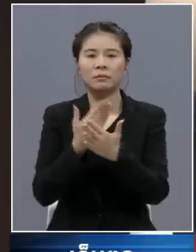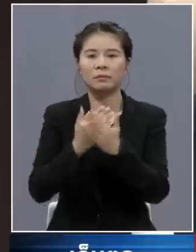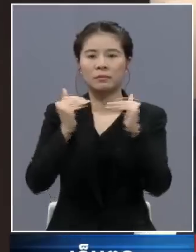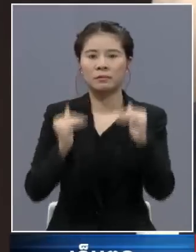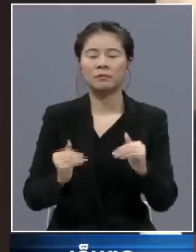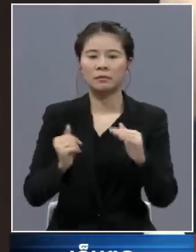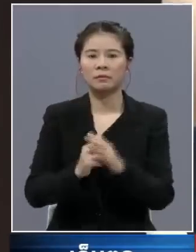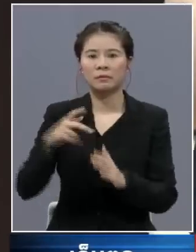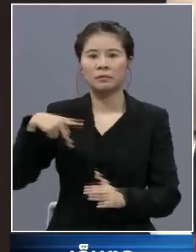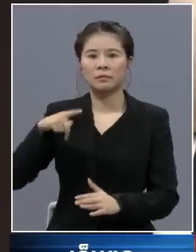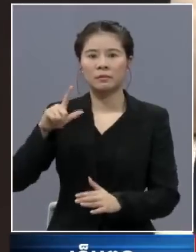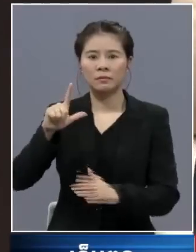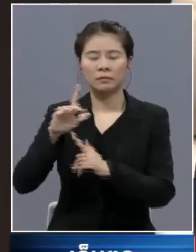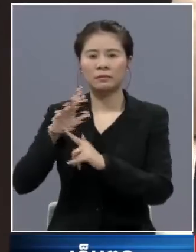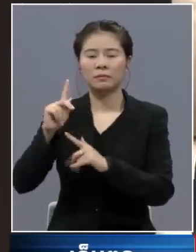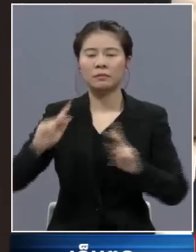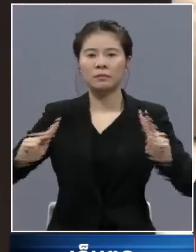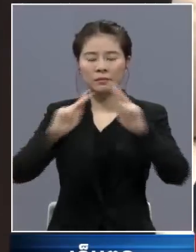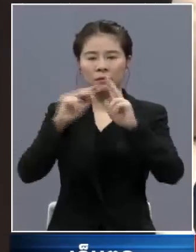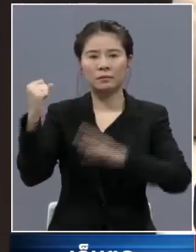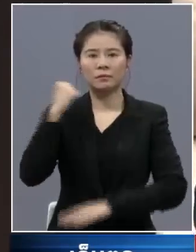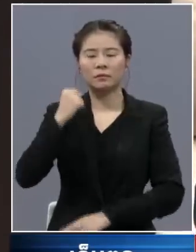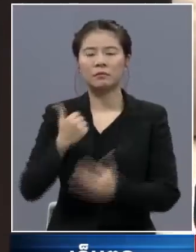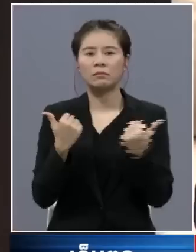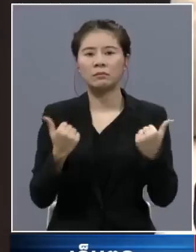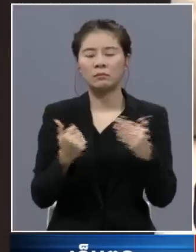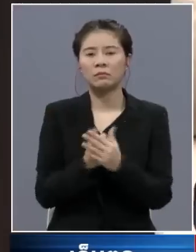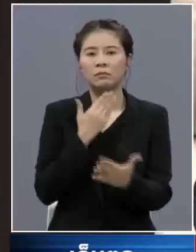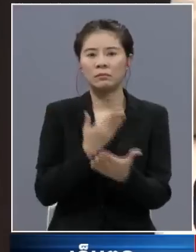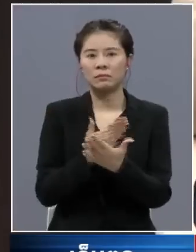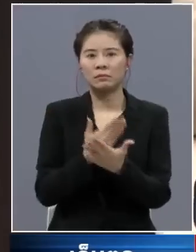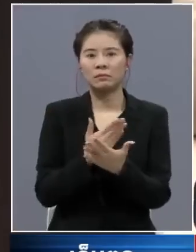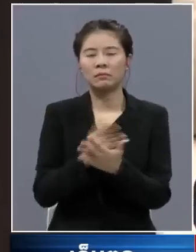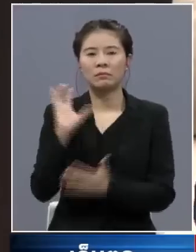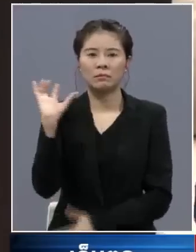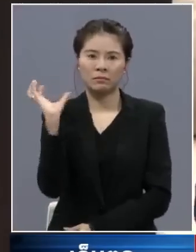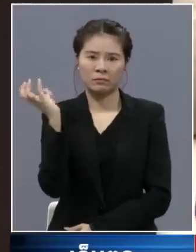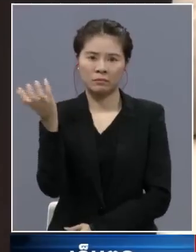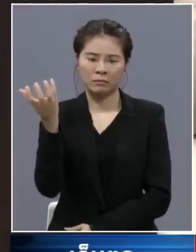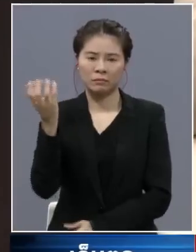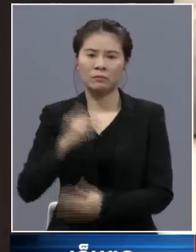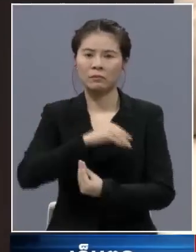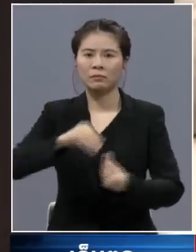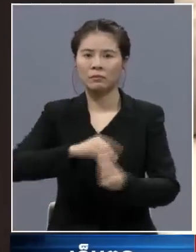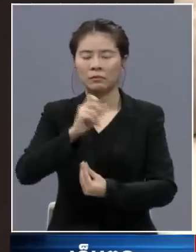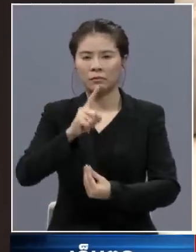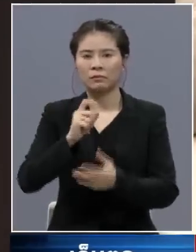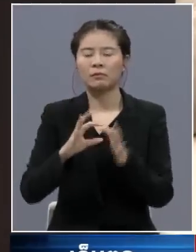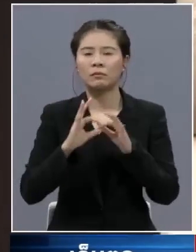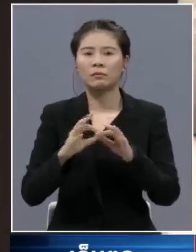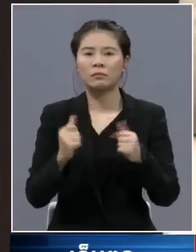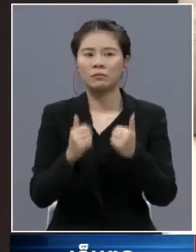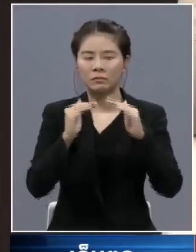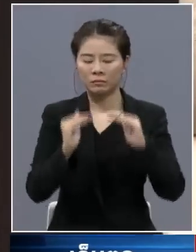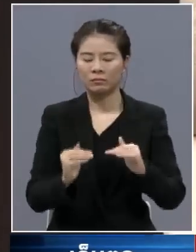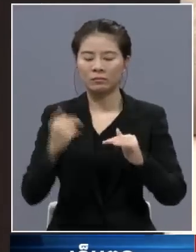ลัดกระทรวงพลังงานก็เปิดเผยถึงสถานการณ์ราคาพลังงานตลาดโลกนะฮะคือตอนนี้เนี่ยราคาเริ่มคลี่คลายลง